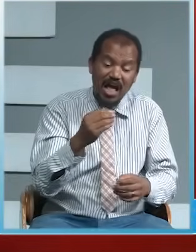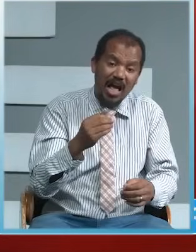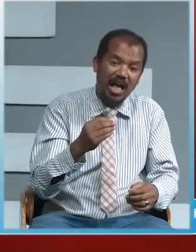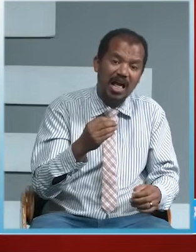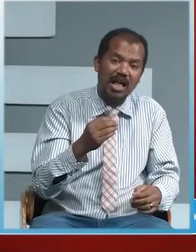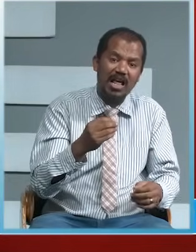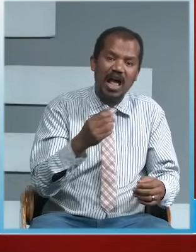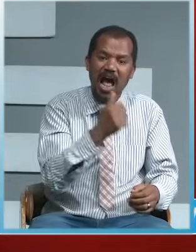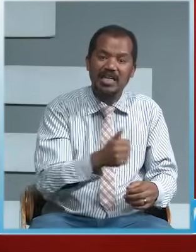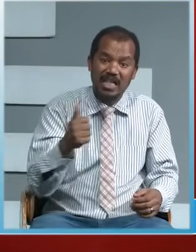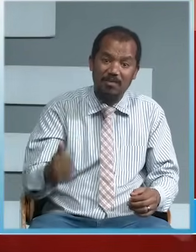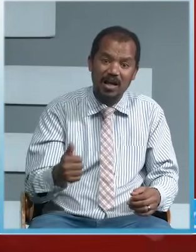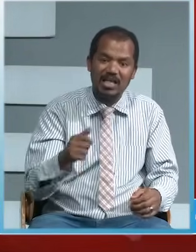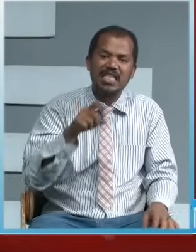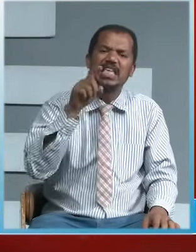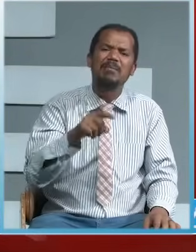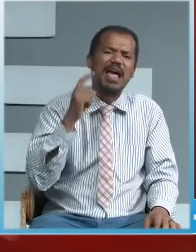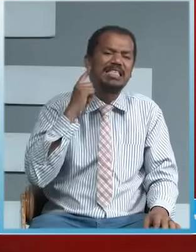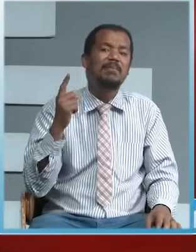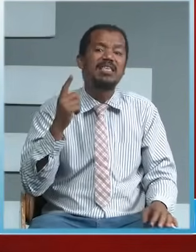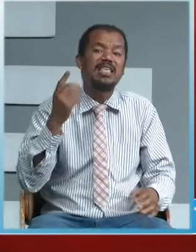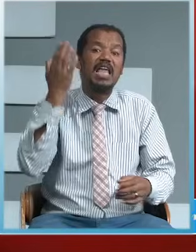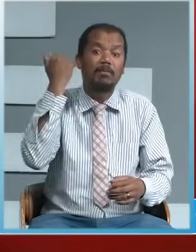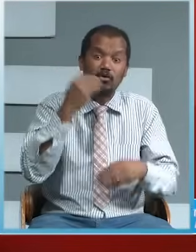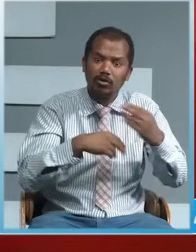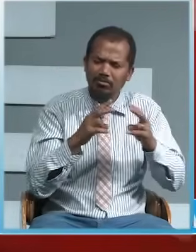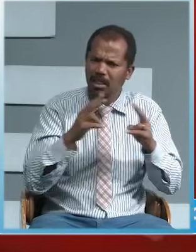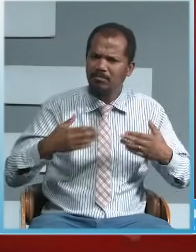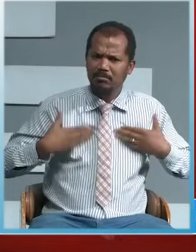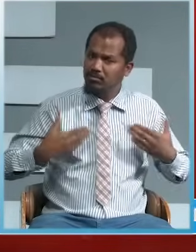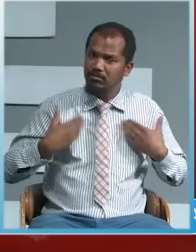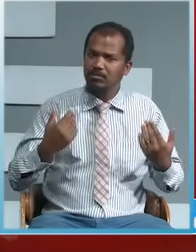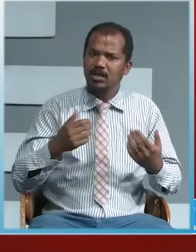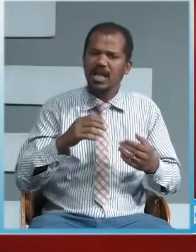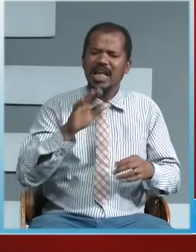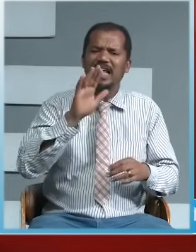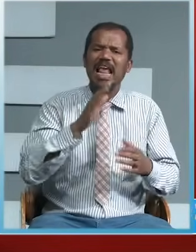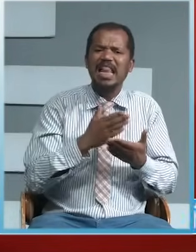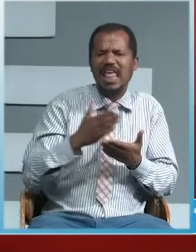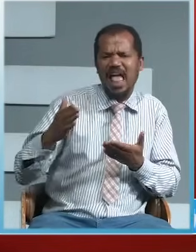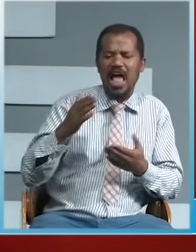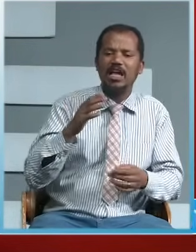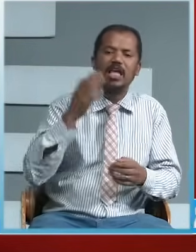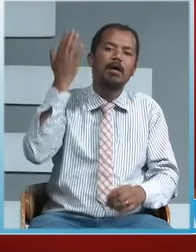እንደዚሁም በአዲስ አበባ ይግባኝ ሰሚ የነበሩ ሂደቶች በጣም ደስ የሚሉ ገለልተኛ የነበሩ እና